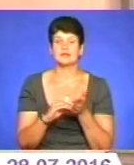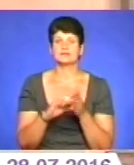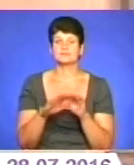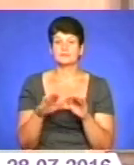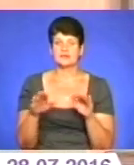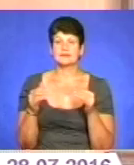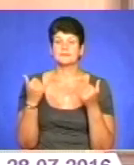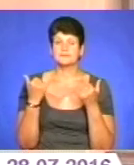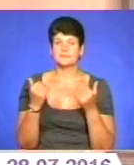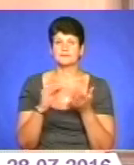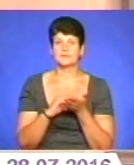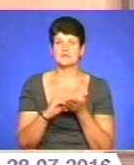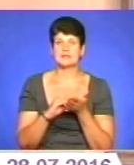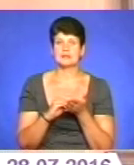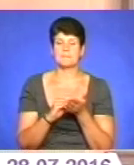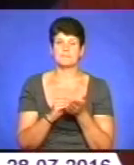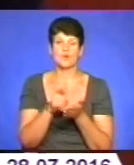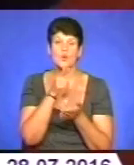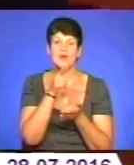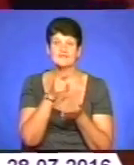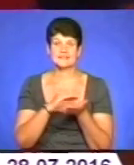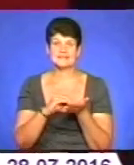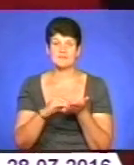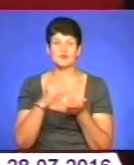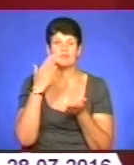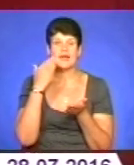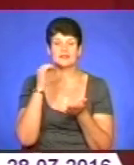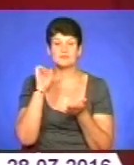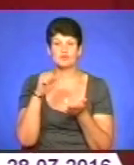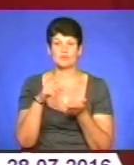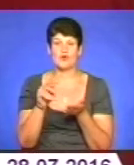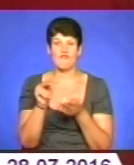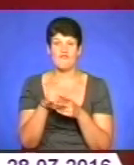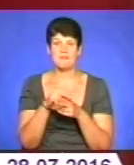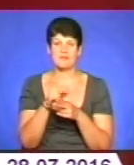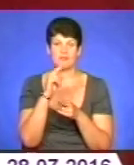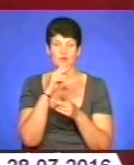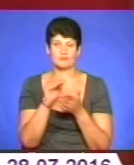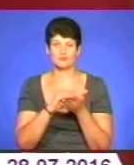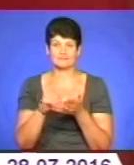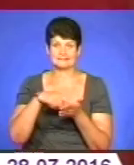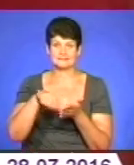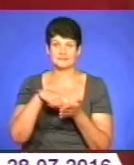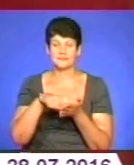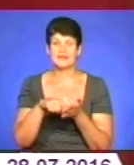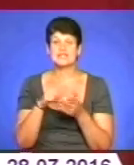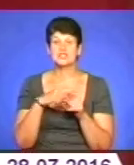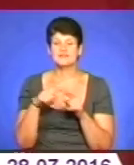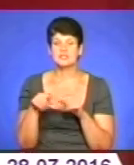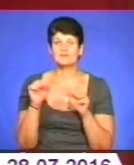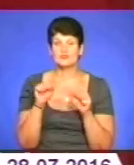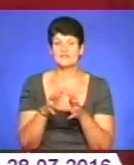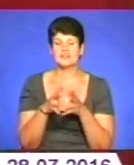школярі-початківці відтепер писатимуть простими олівцями, щоб легше було виправити помилку. Ширші можливості відкриваються і